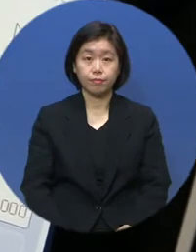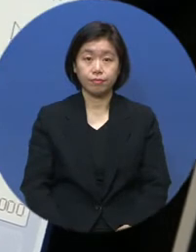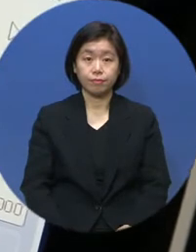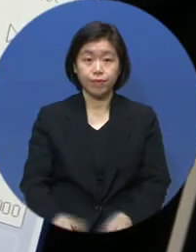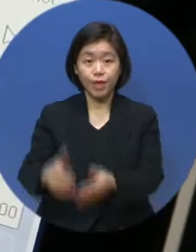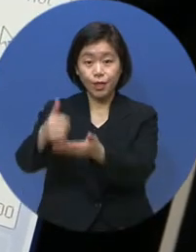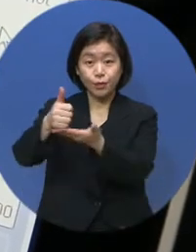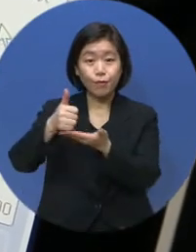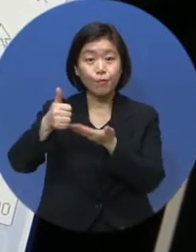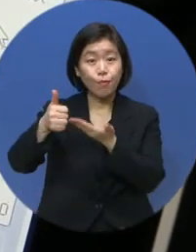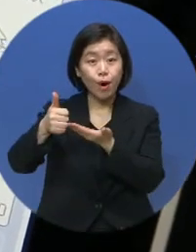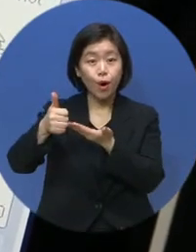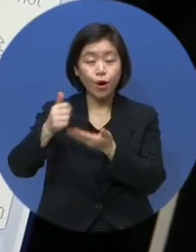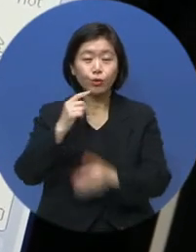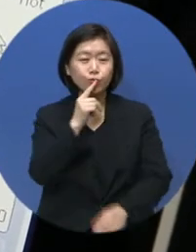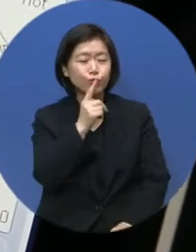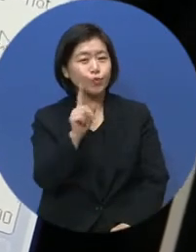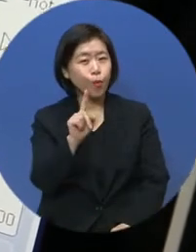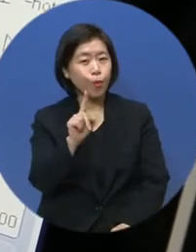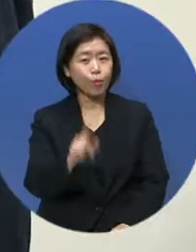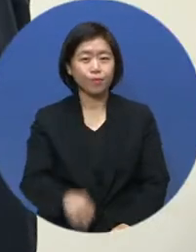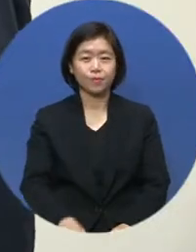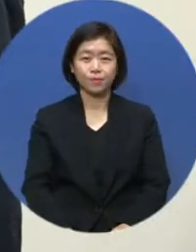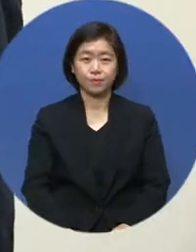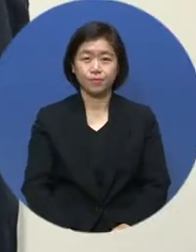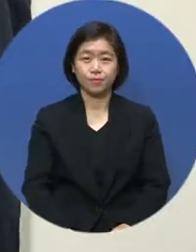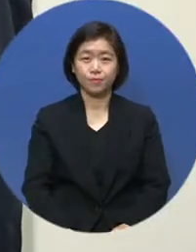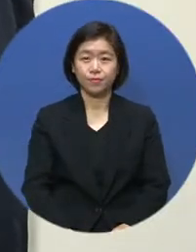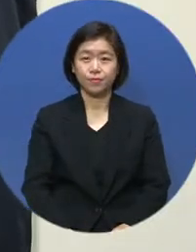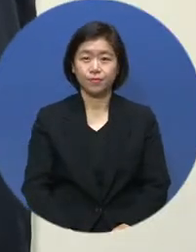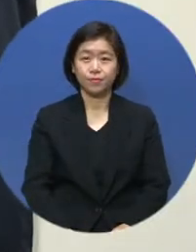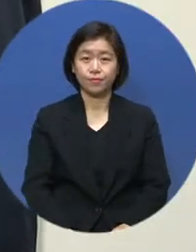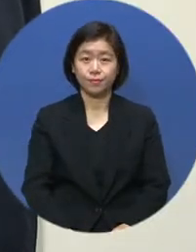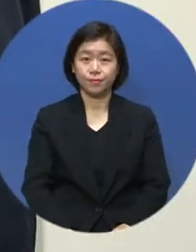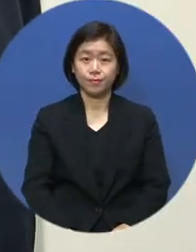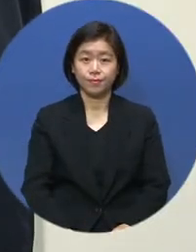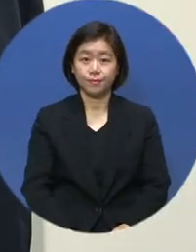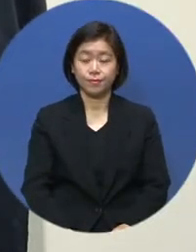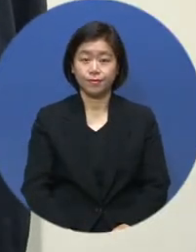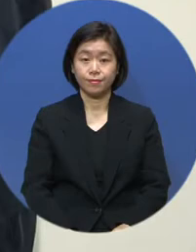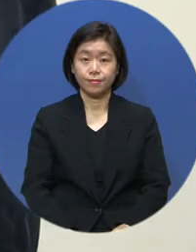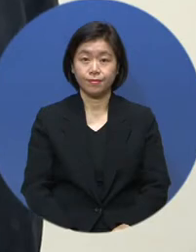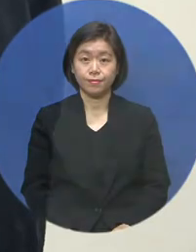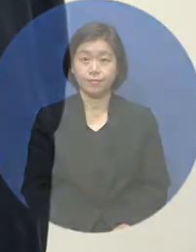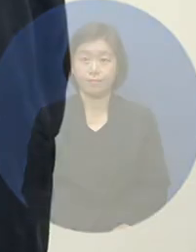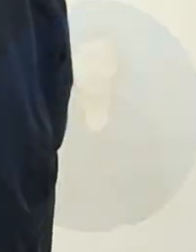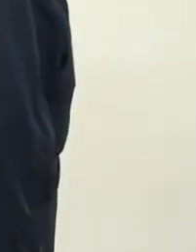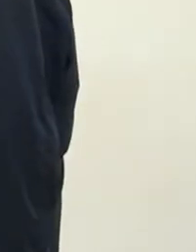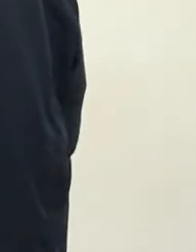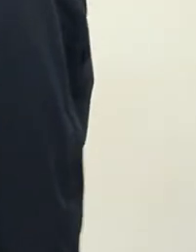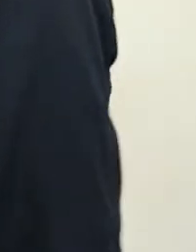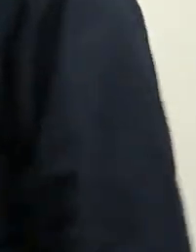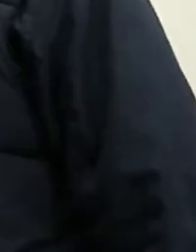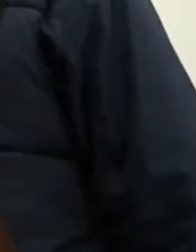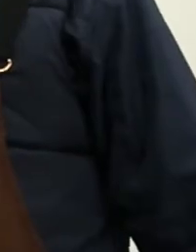어떤 메뉴를 주문할까요? 싶은데 레시피를 보는데.